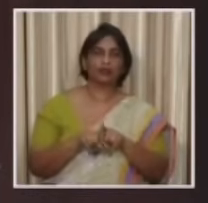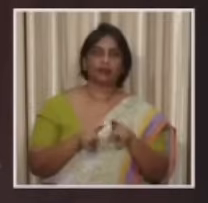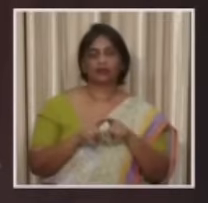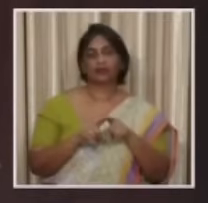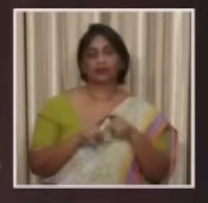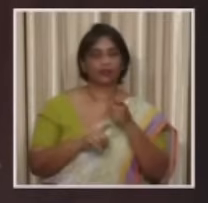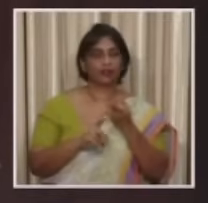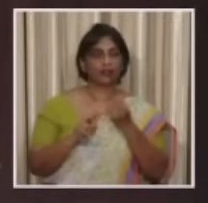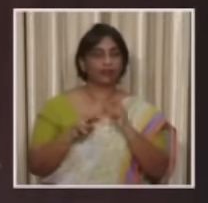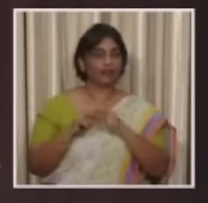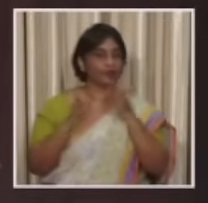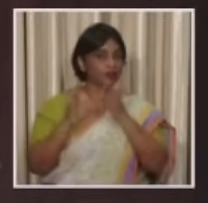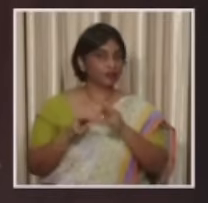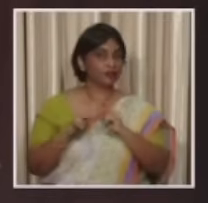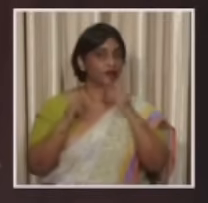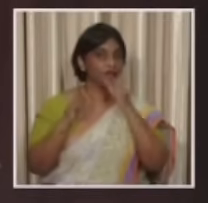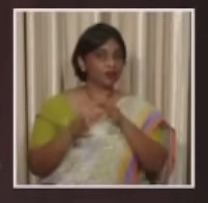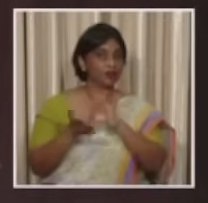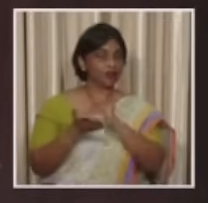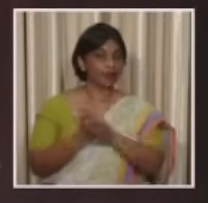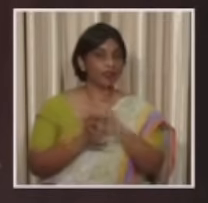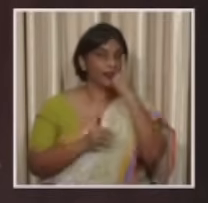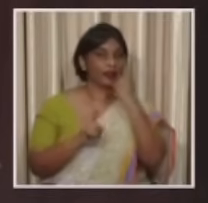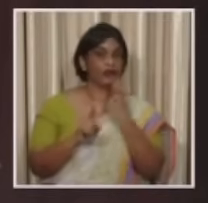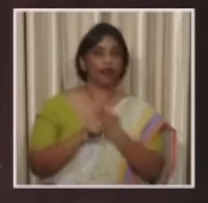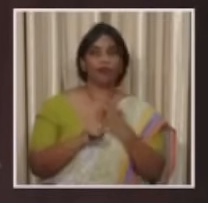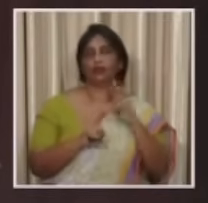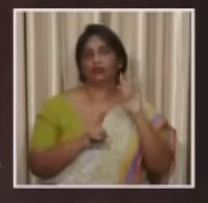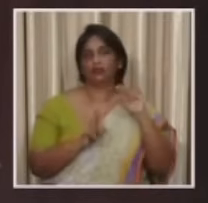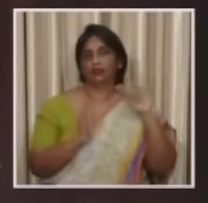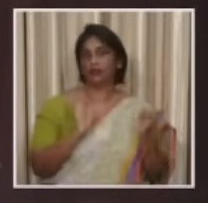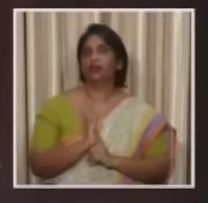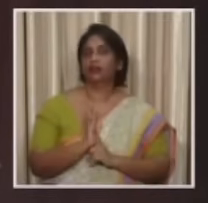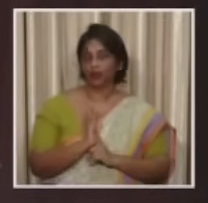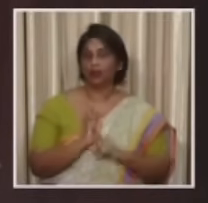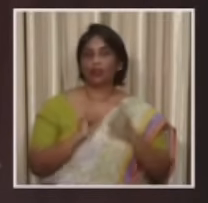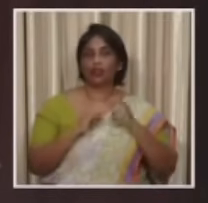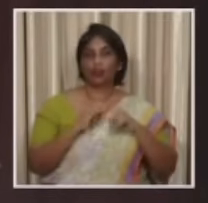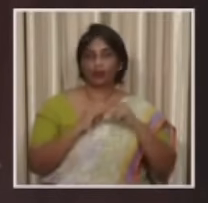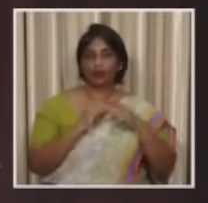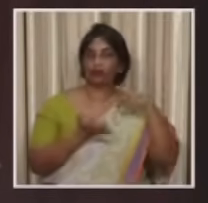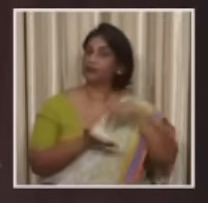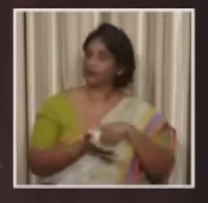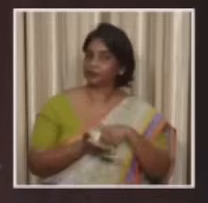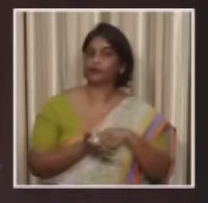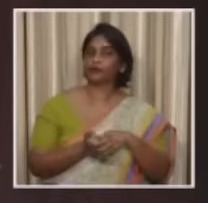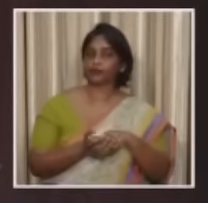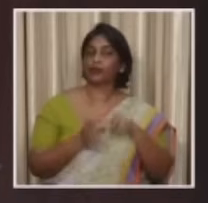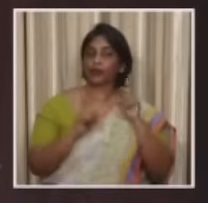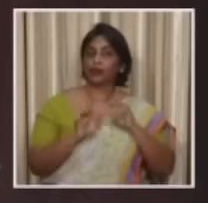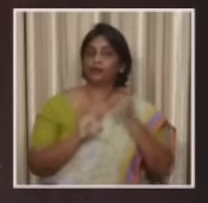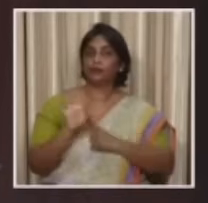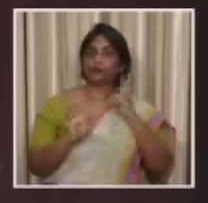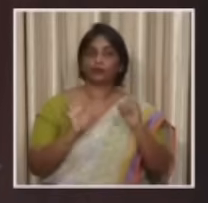සාමාන්‍යයෙන් තැන්පත් කර යුතු ඩිපොසිට් එක තැන්පත් කරන්න ඕන 1,25,00,000ක් නගර සභාවට, ප්‍රාය සභාවට. ඊළඟ